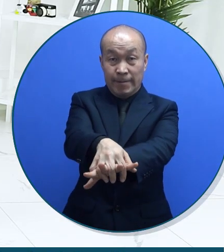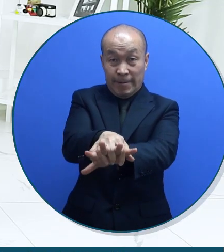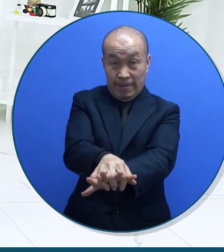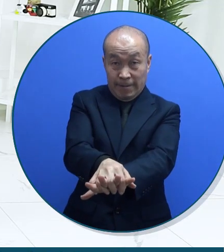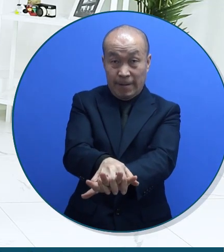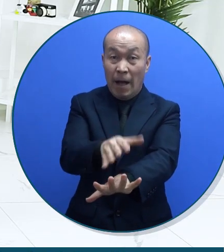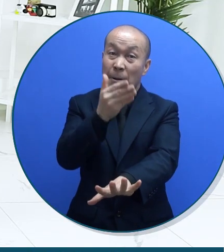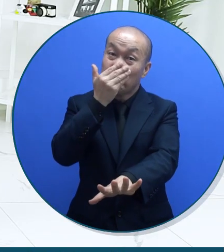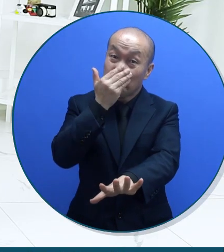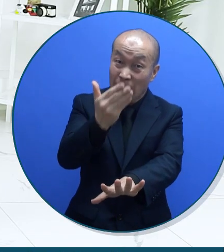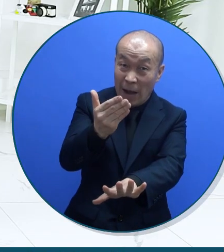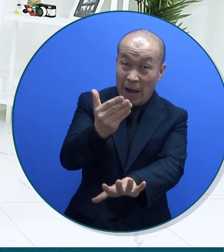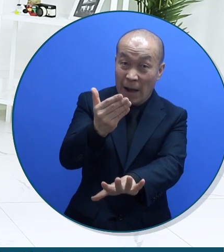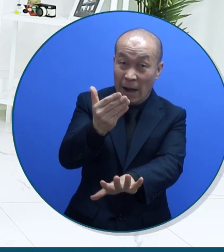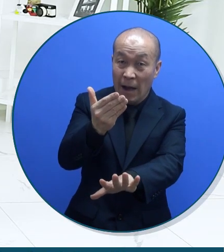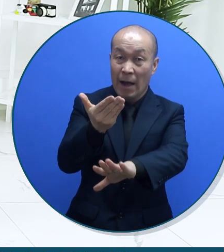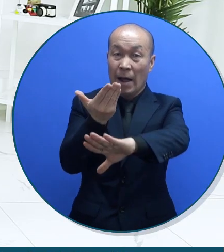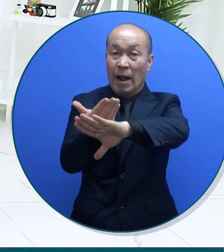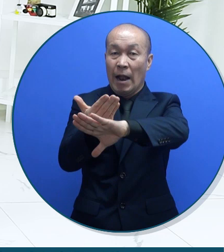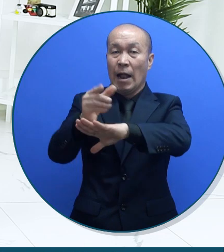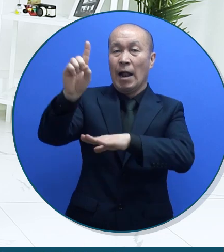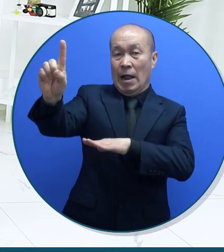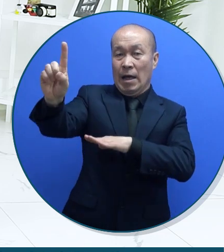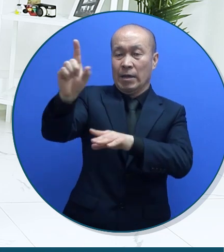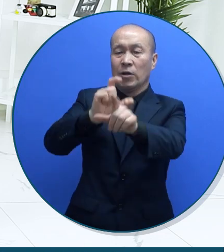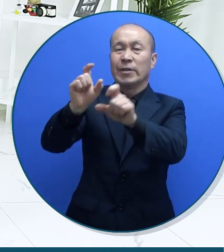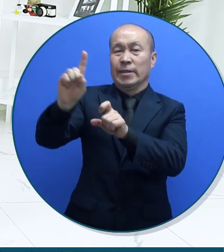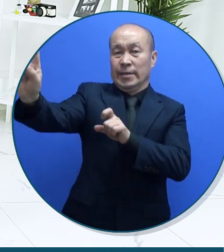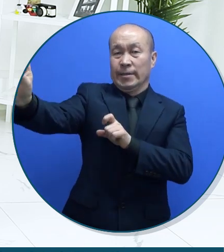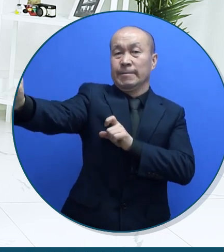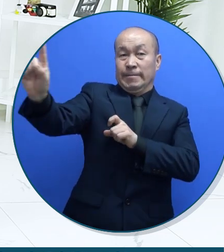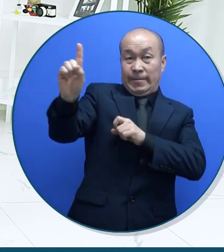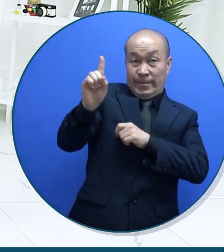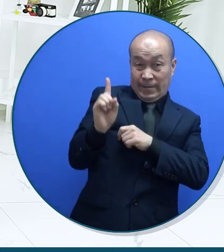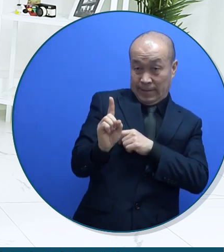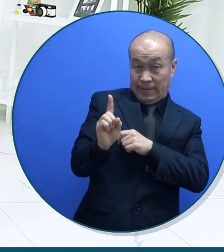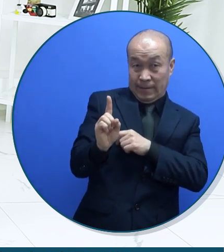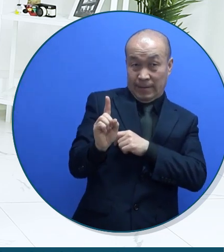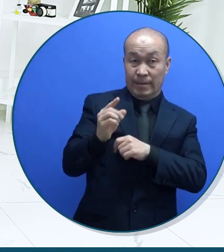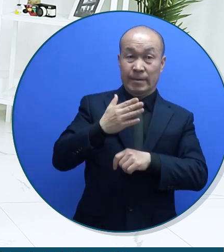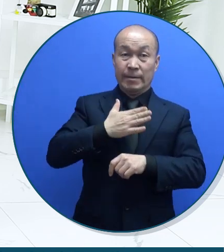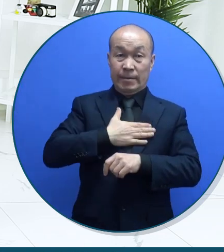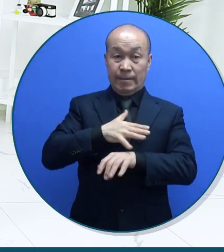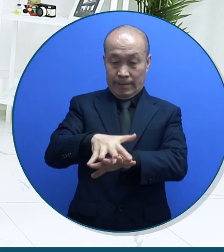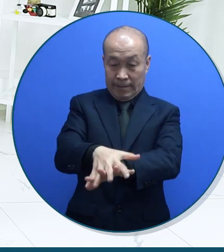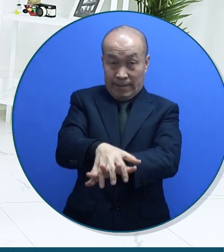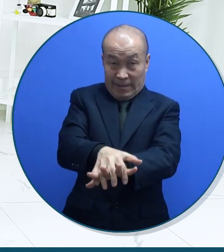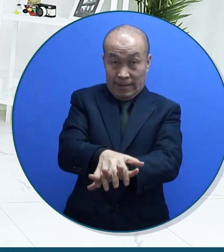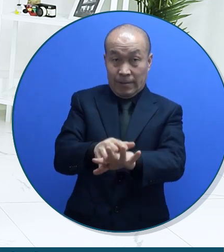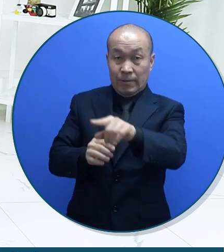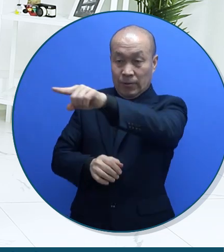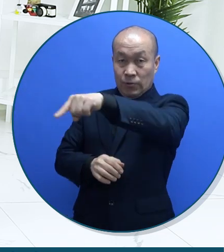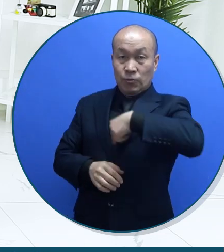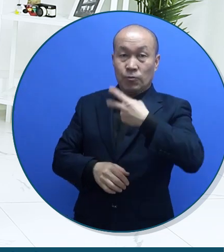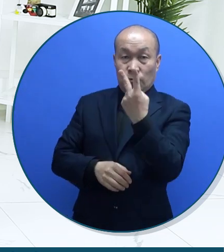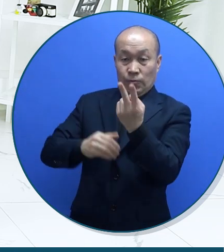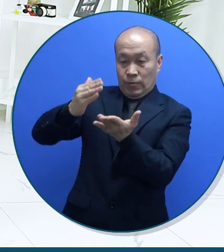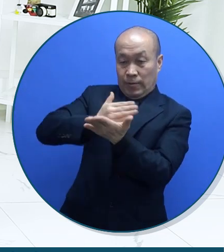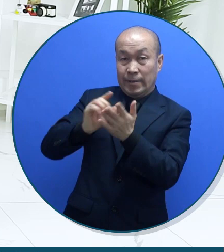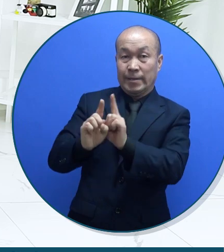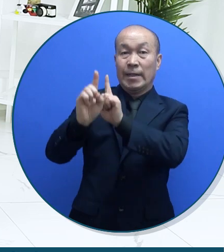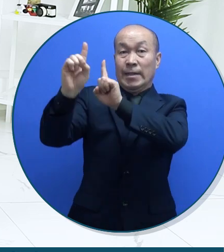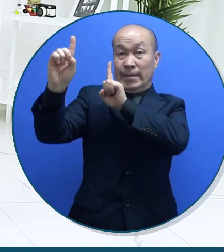만약 현장에서 나 이외에 심폐소생술을 할 수 있는 다른 한 명이 더 있을 때는 가슴 압박을